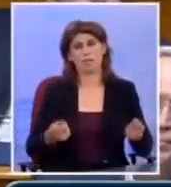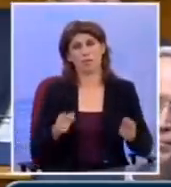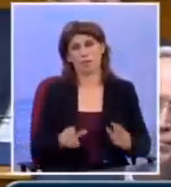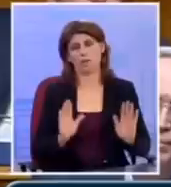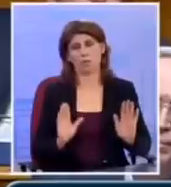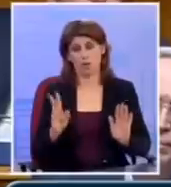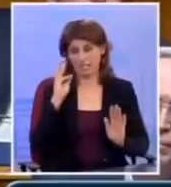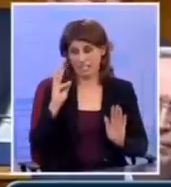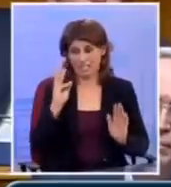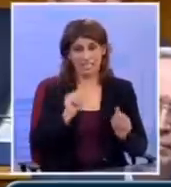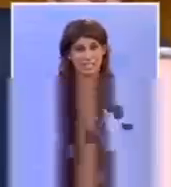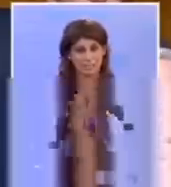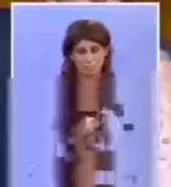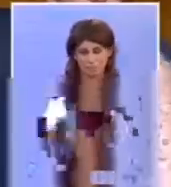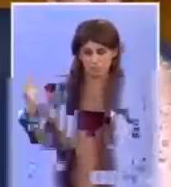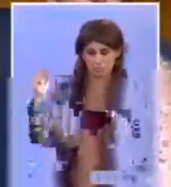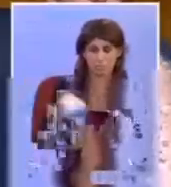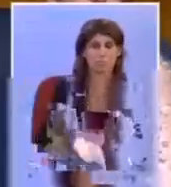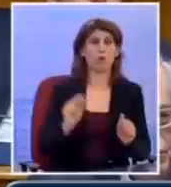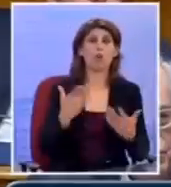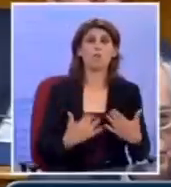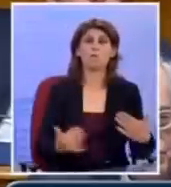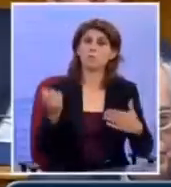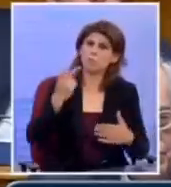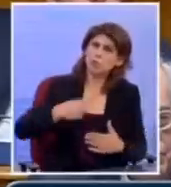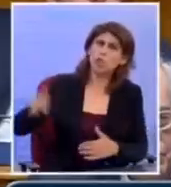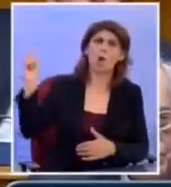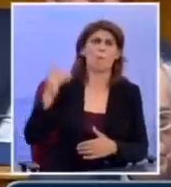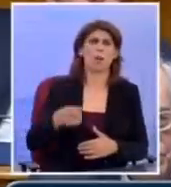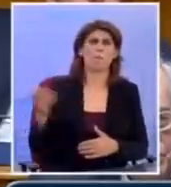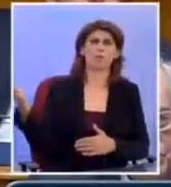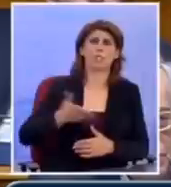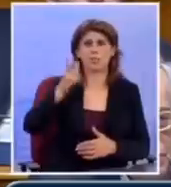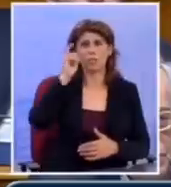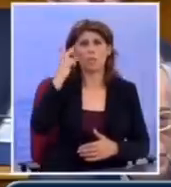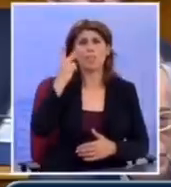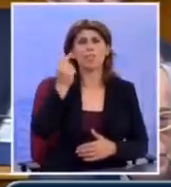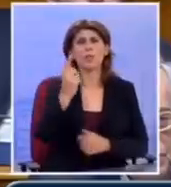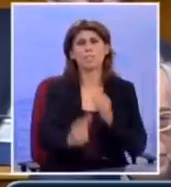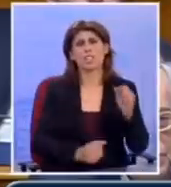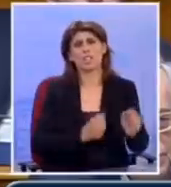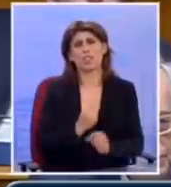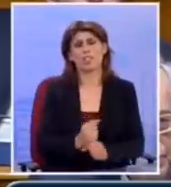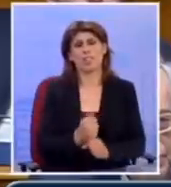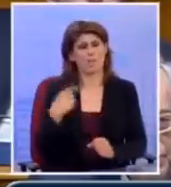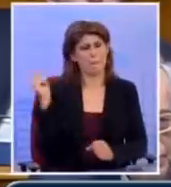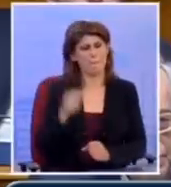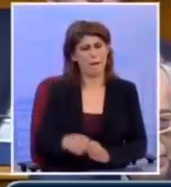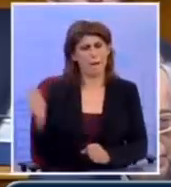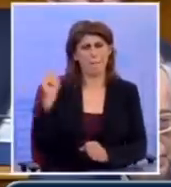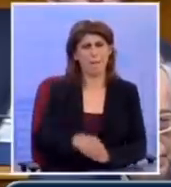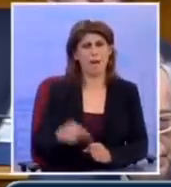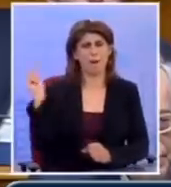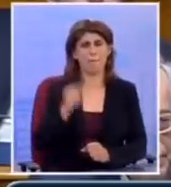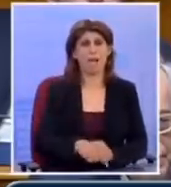Μέσα σε τρεις μήνες έχω έρθει στη Βουλή περισσότερες φορές ήδη από όσες είχε έρθει ο κ. Σαμαράς 2,5 χρόνια. Προκάλεσα συζήτηση